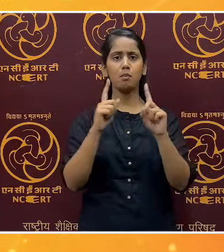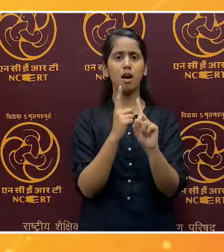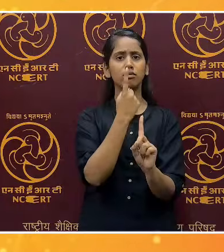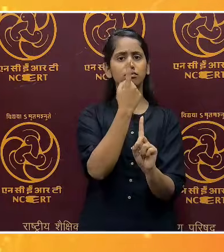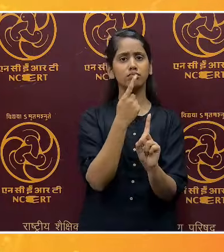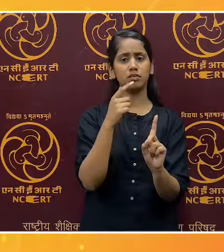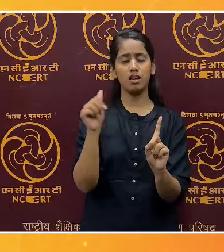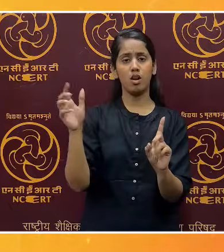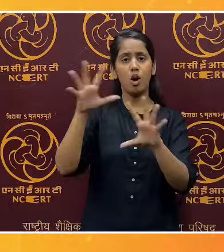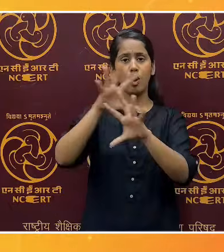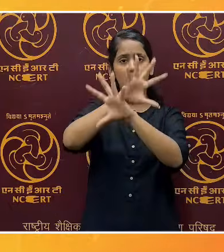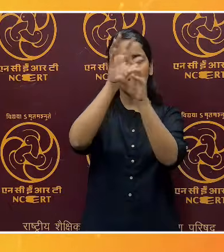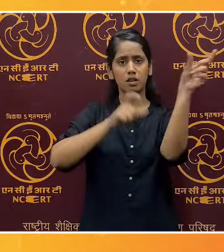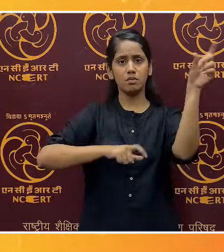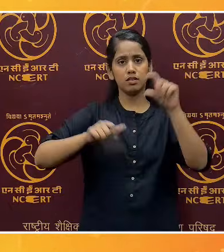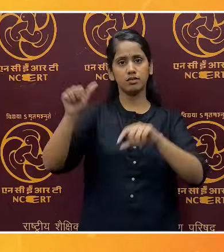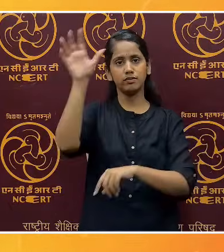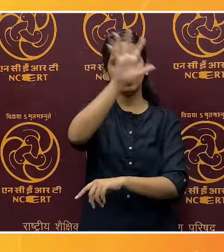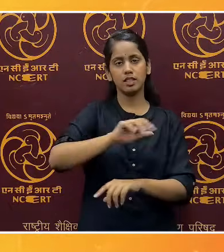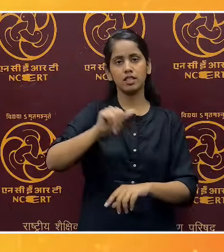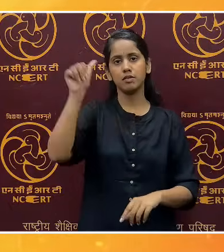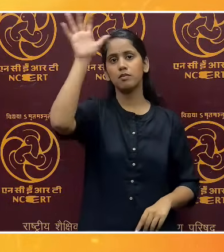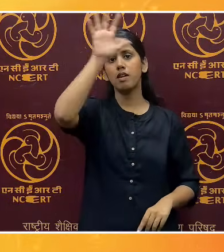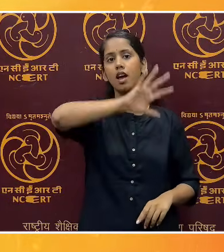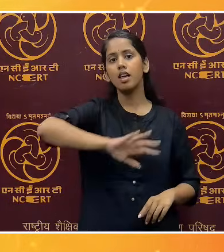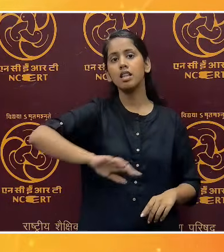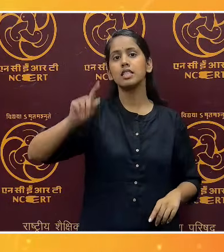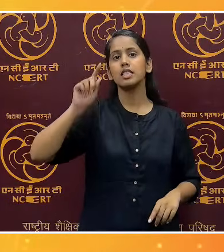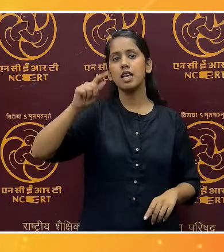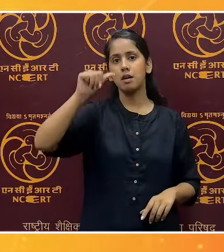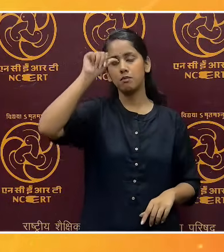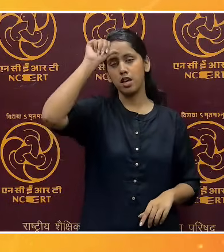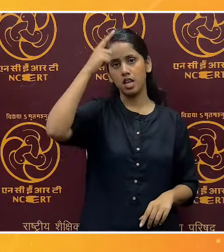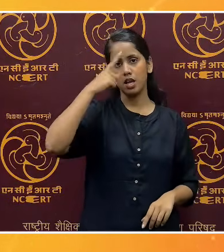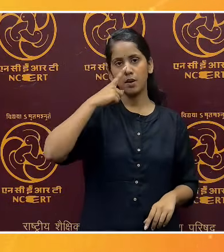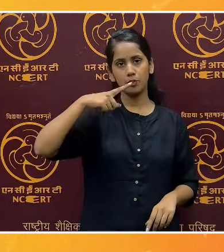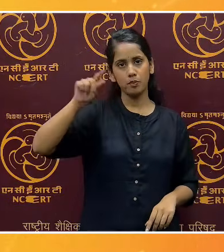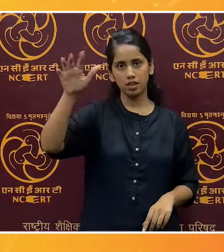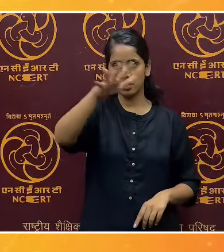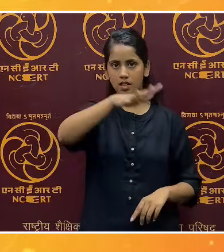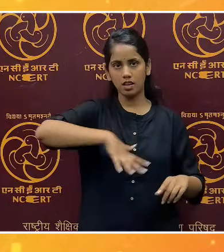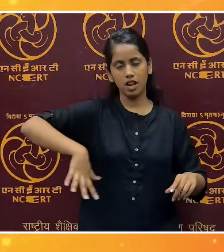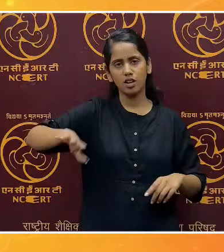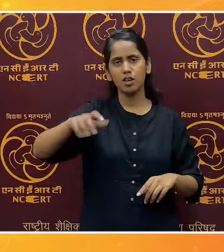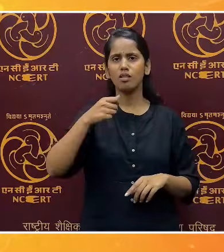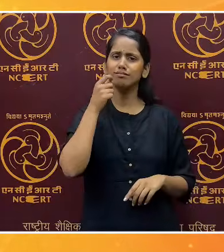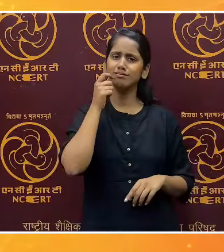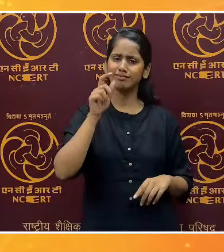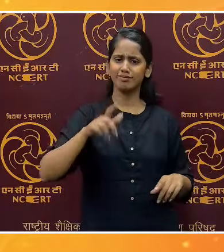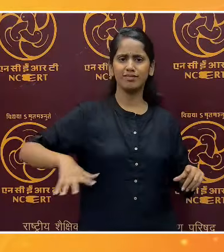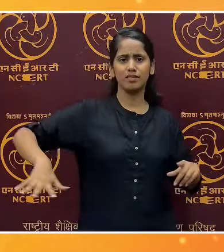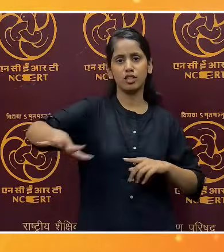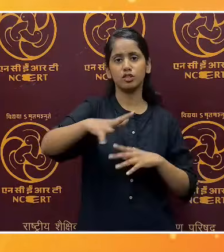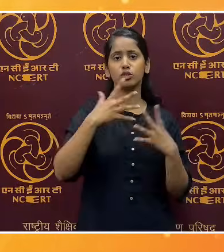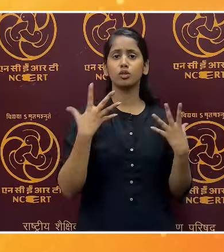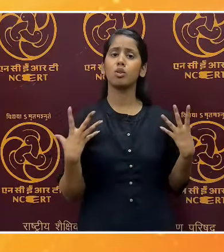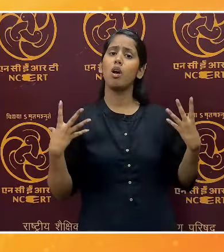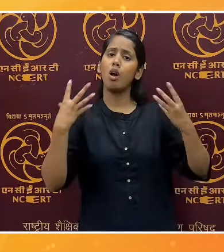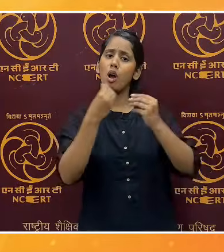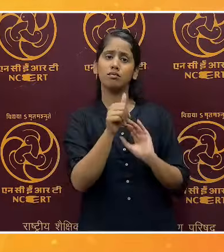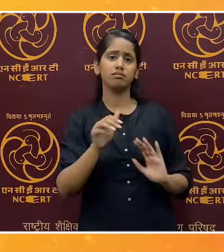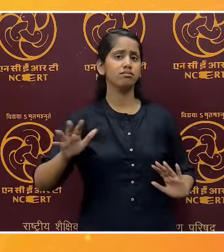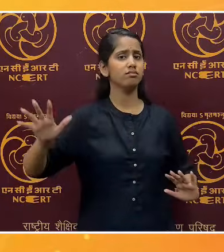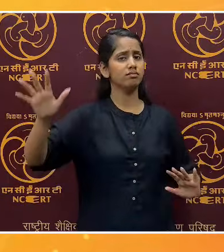भारत के नागरिक हैं। यही हमारी मातृभूमि है, पितृभूमि है। हम सब एक ही देश के वासी